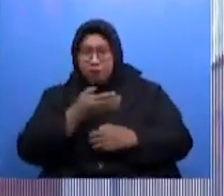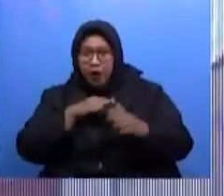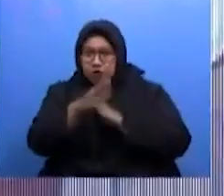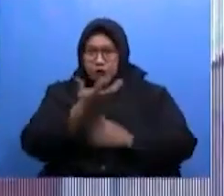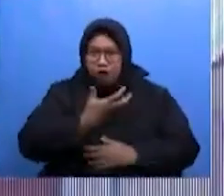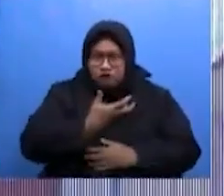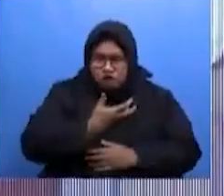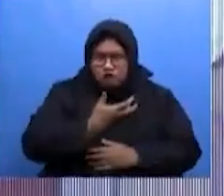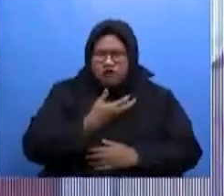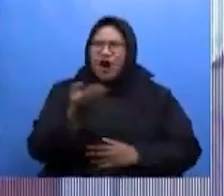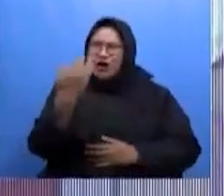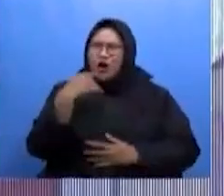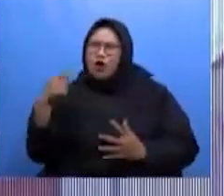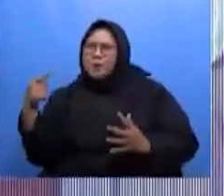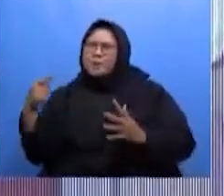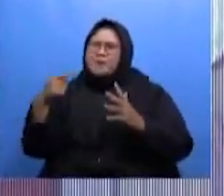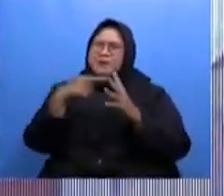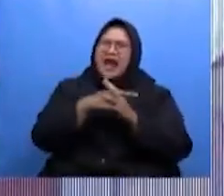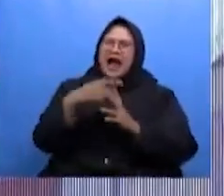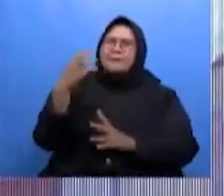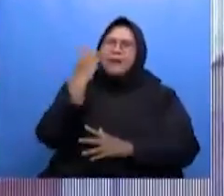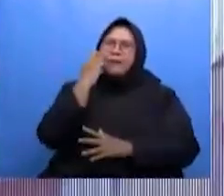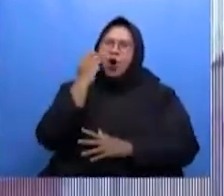maju pilihan Prabowo